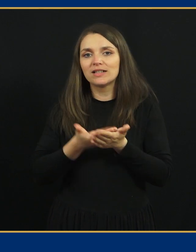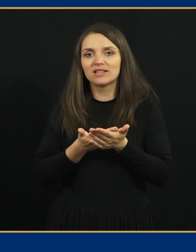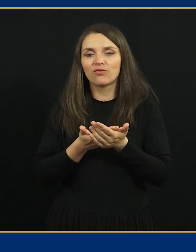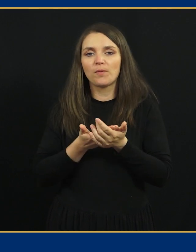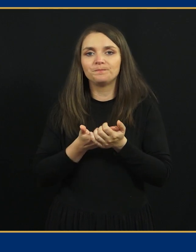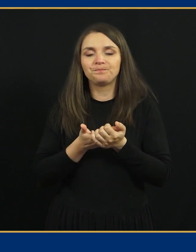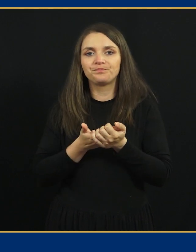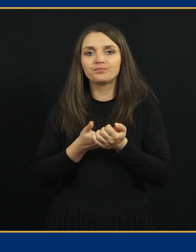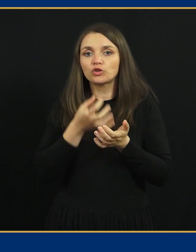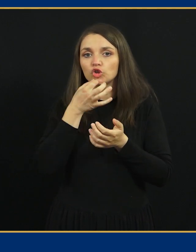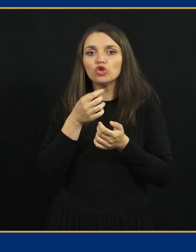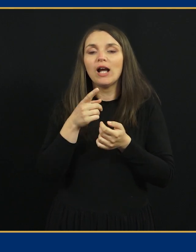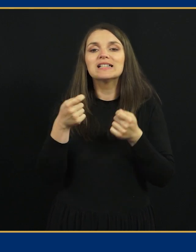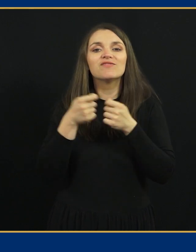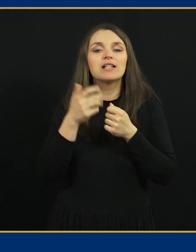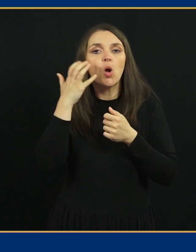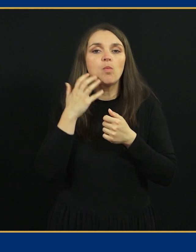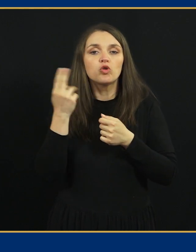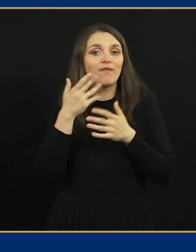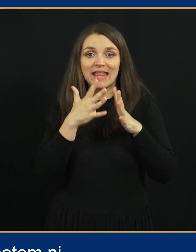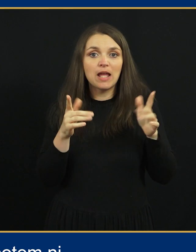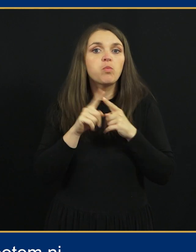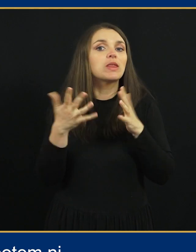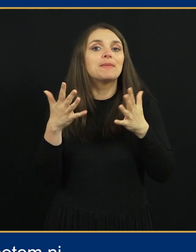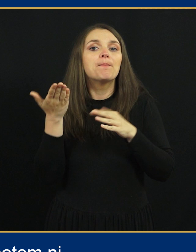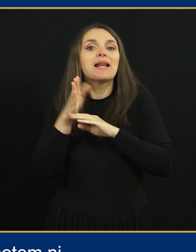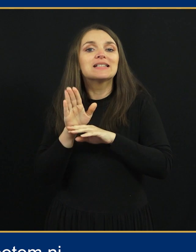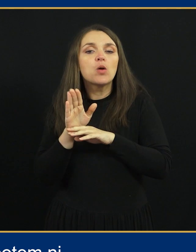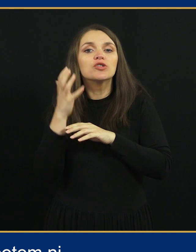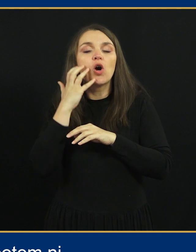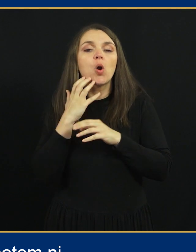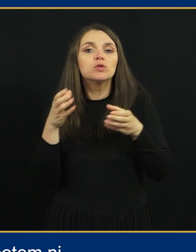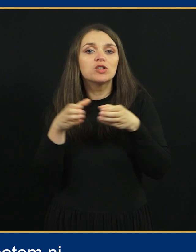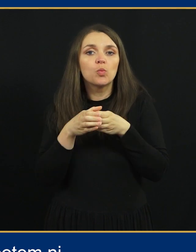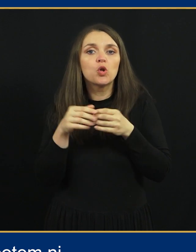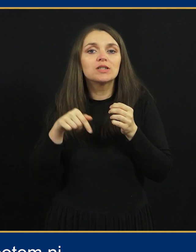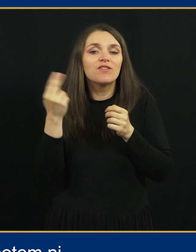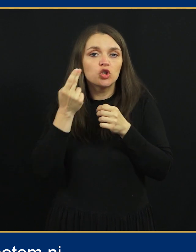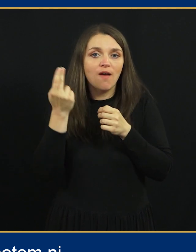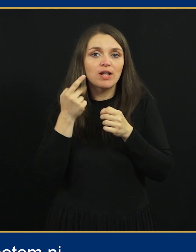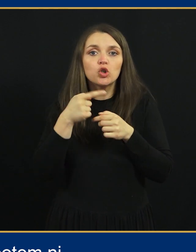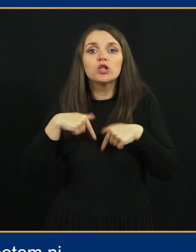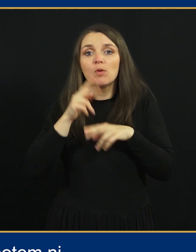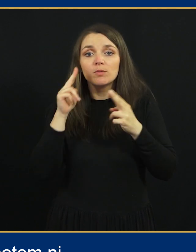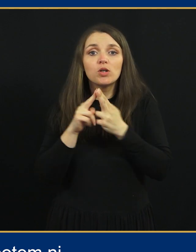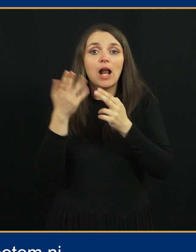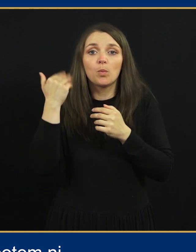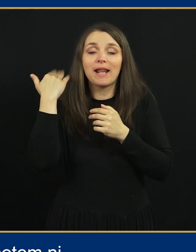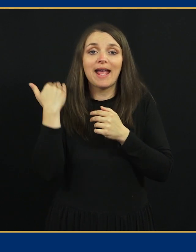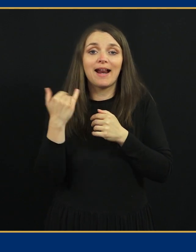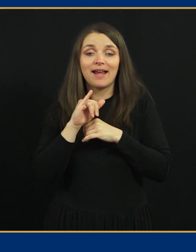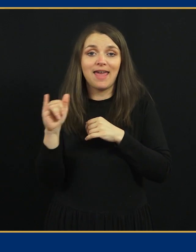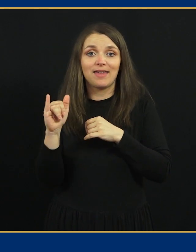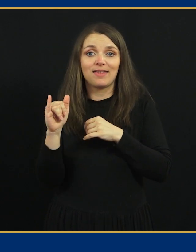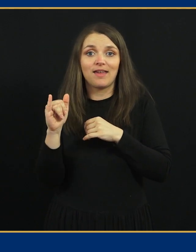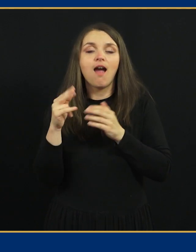vsi priznati eno dejstvo. Če ni Zveze Romov Slovenije, potem ni predstavništva romske skupnosti v Sloveniji. To